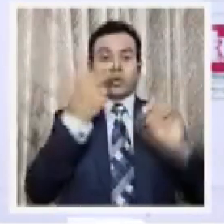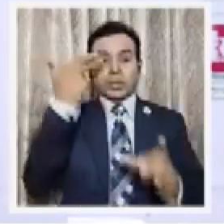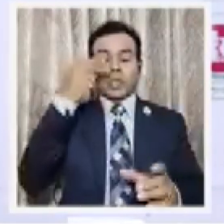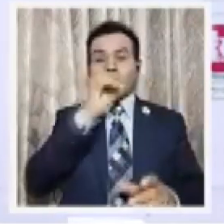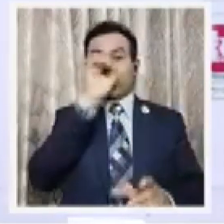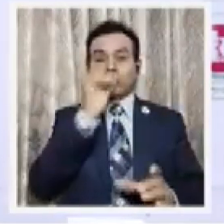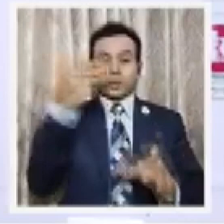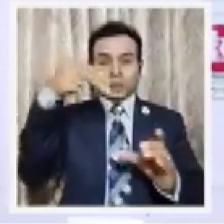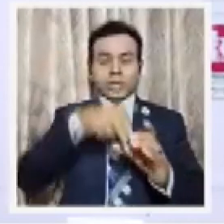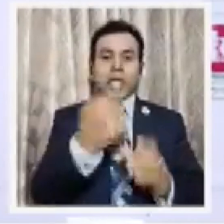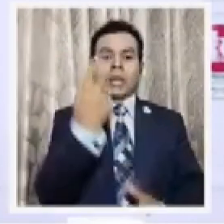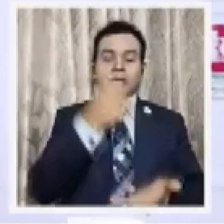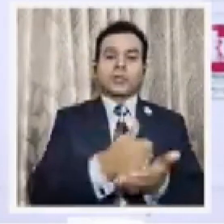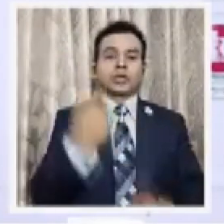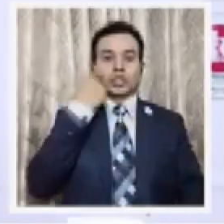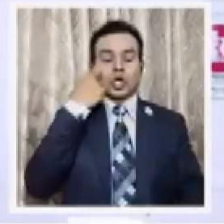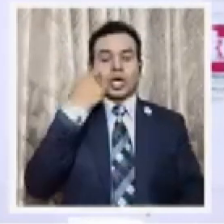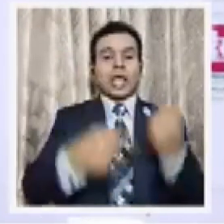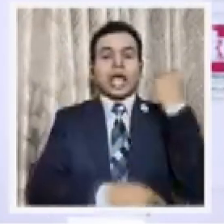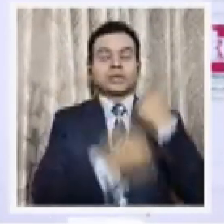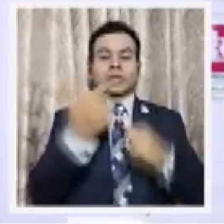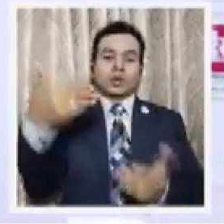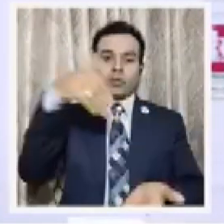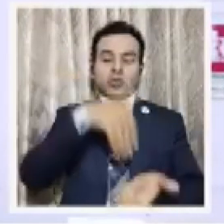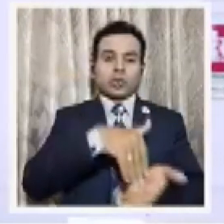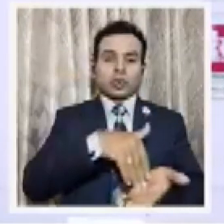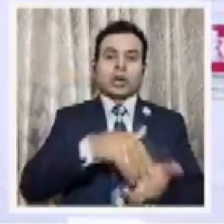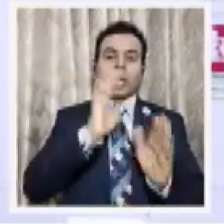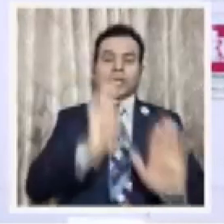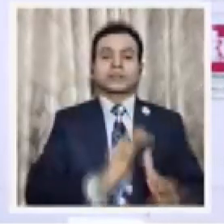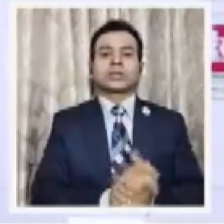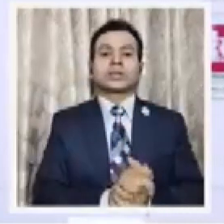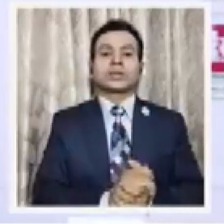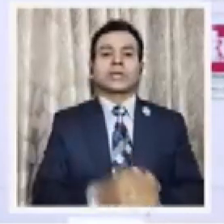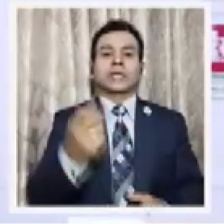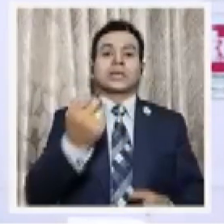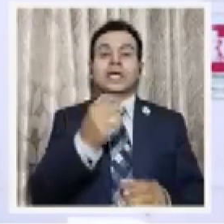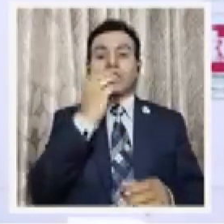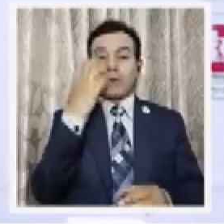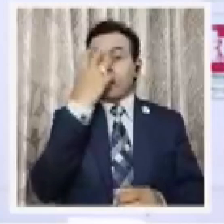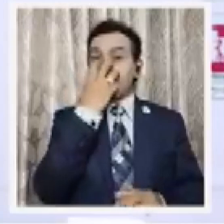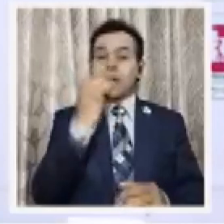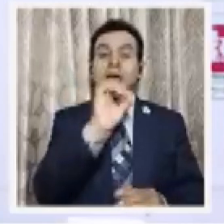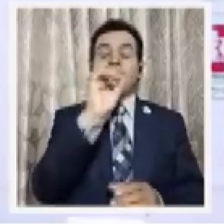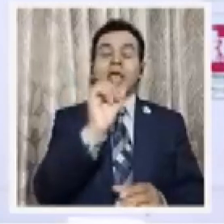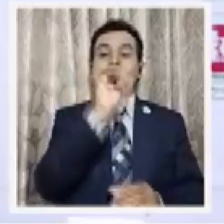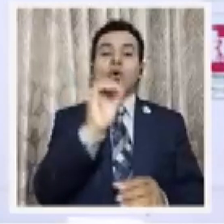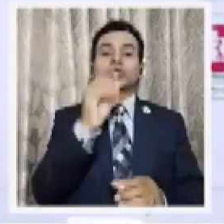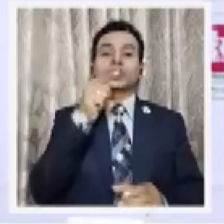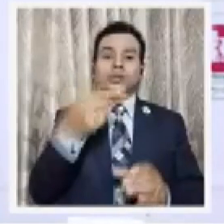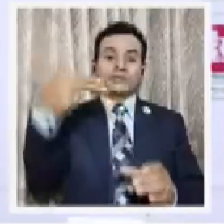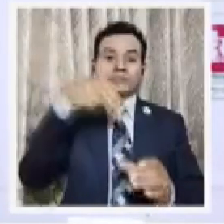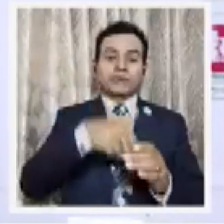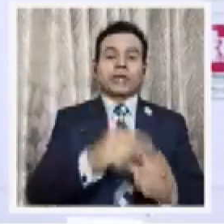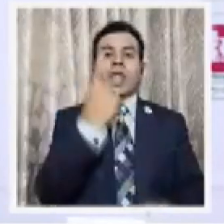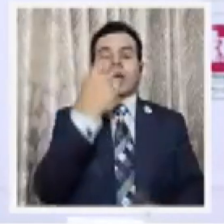সম্প্রতি স্বাস্থ্য প্রকৌশল অধিদপ্তর কর্তৃক স্থাপিত লিকুইড অক্সিজেন ট্যাঙ্ক 1টি এবং নিজস্ব উদ্যোগে সরকারি হাসপাতালে স্থাপিত